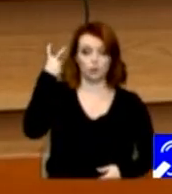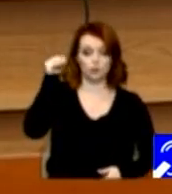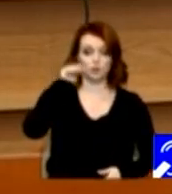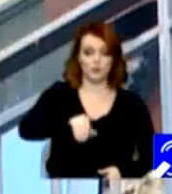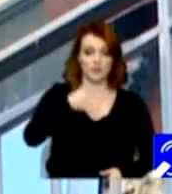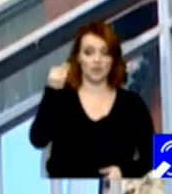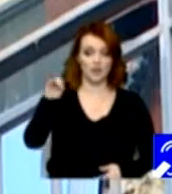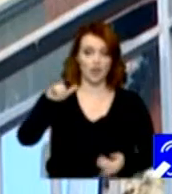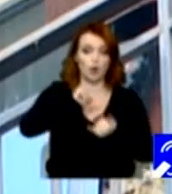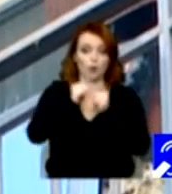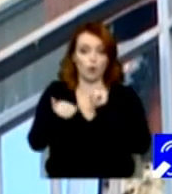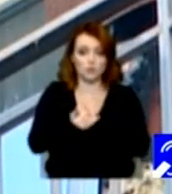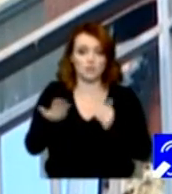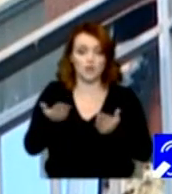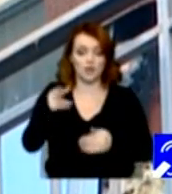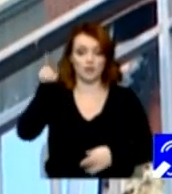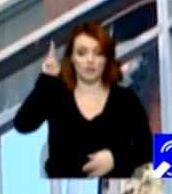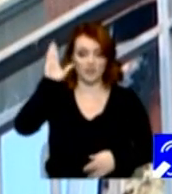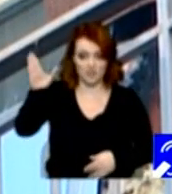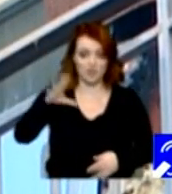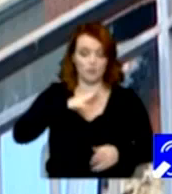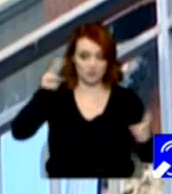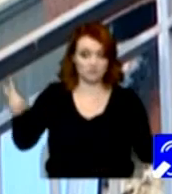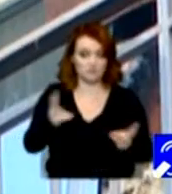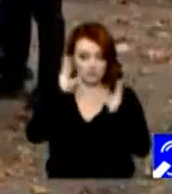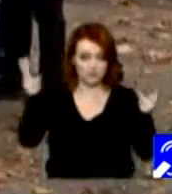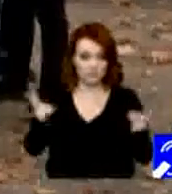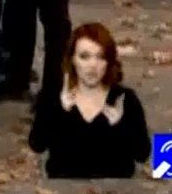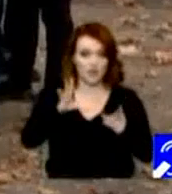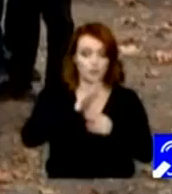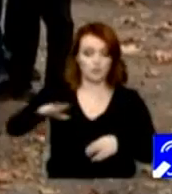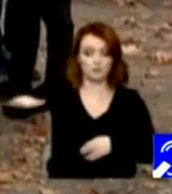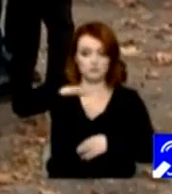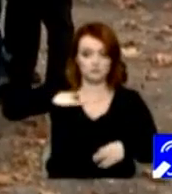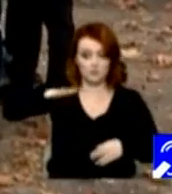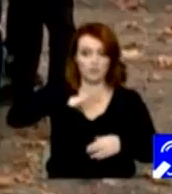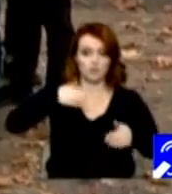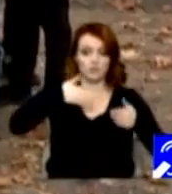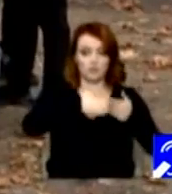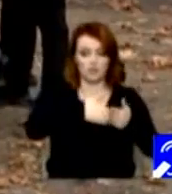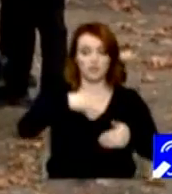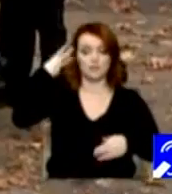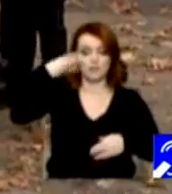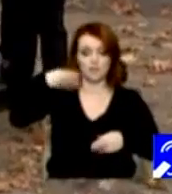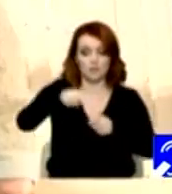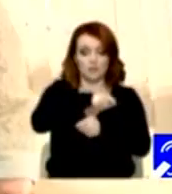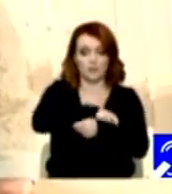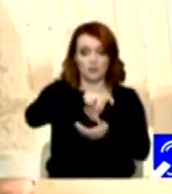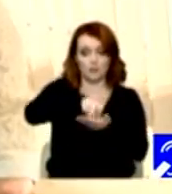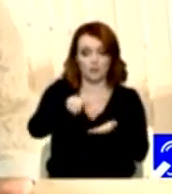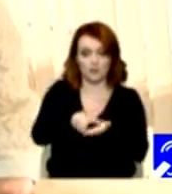de lei în condițiile în care apartamentele mistuită de flăcări avea o suprafață de cel mult 30 de metri pătrați